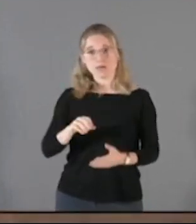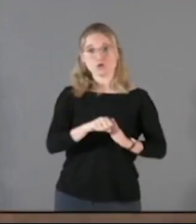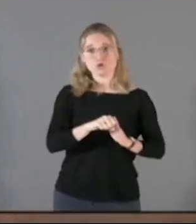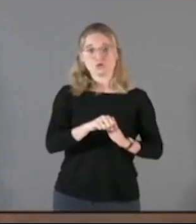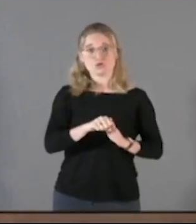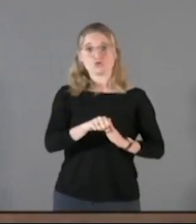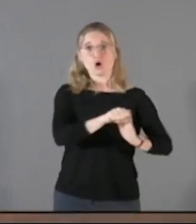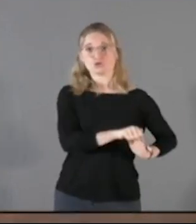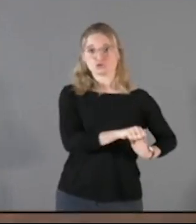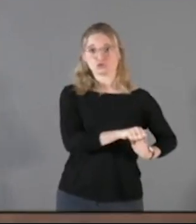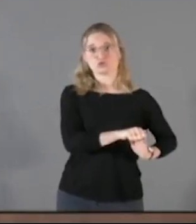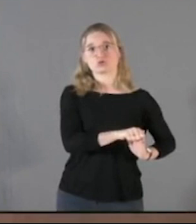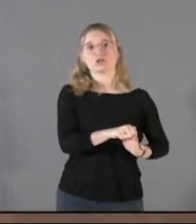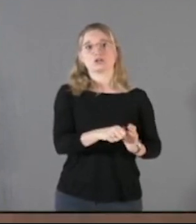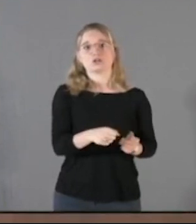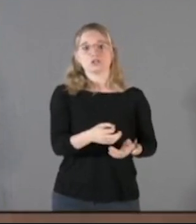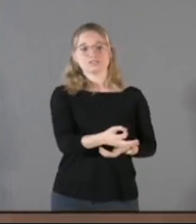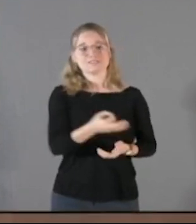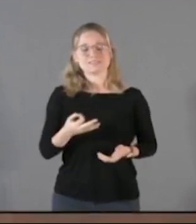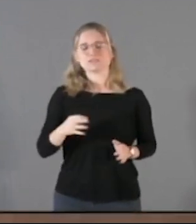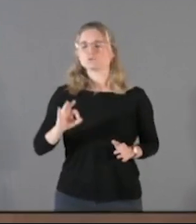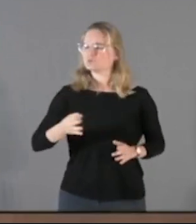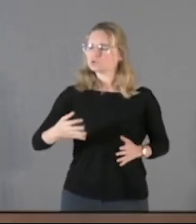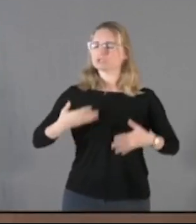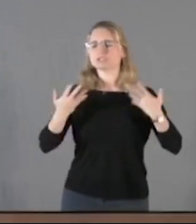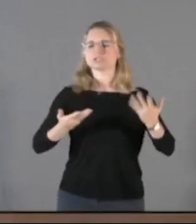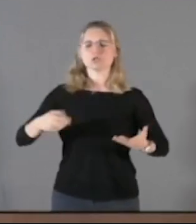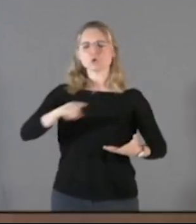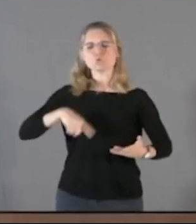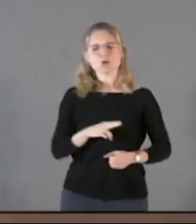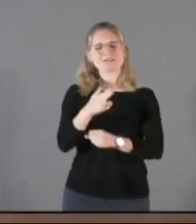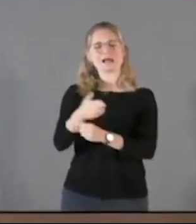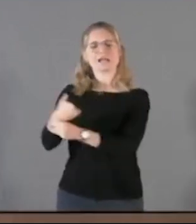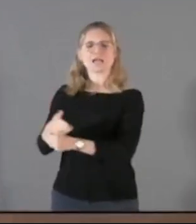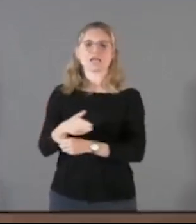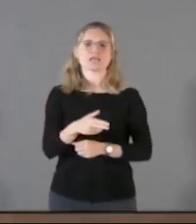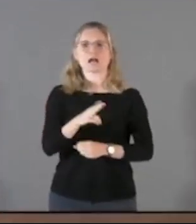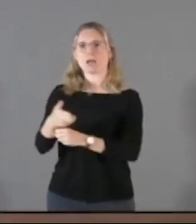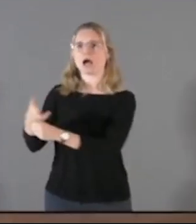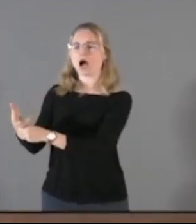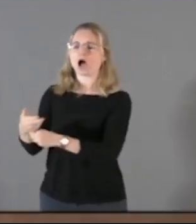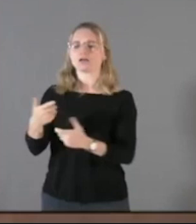de présence de policiers, de caméras, policiers municipaux et nationaux. Elle qui n'y a pas si longtemps,